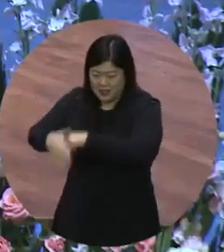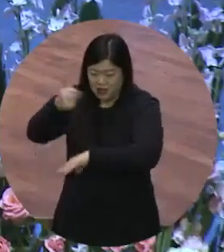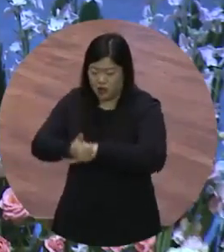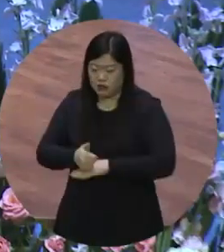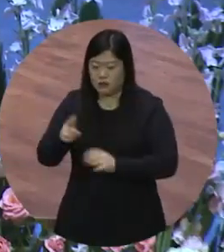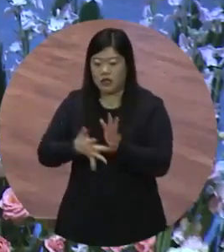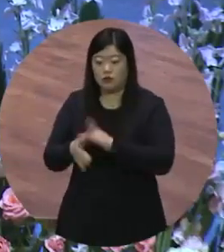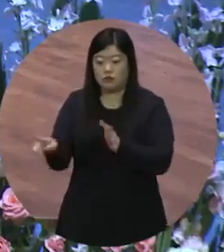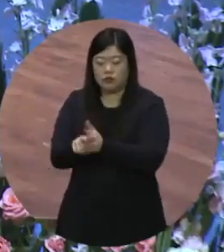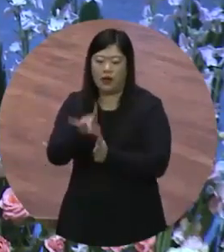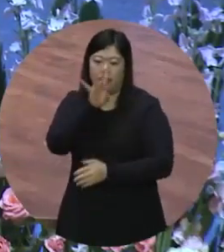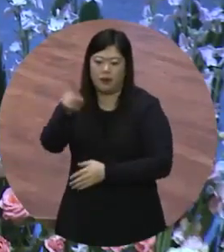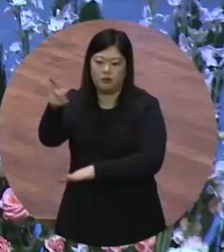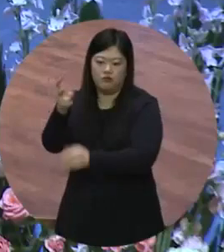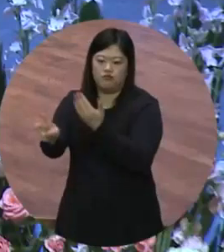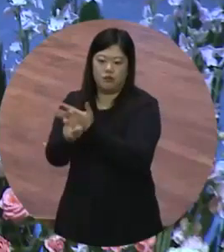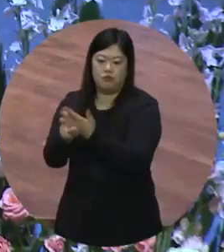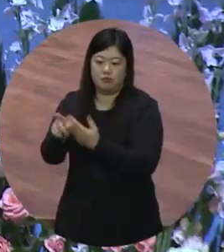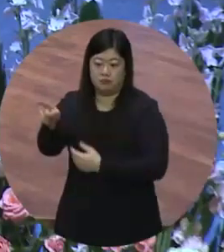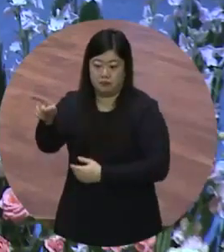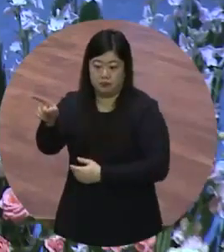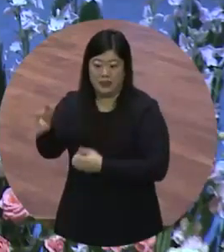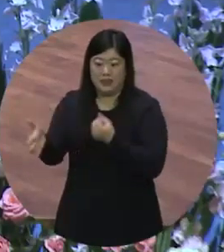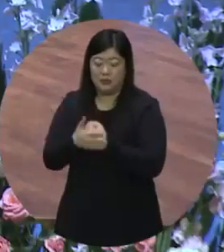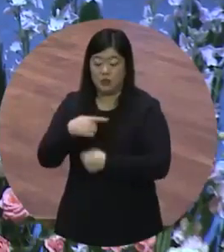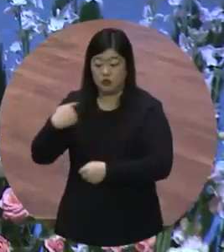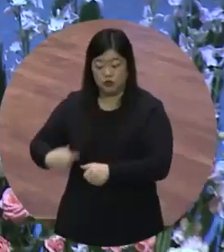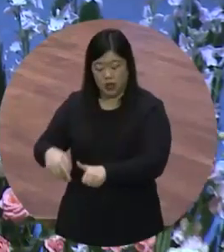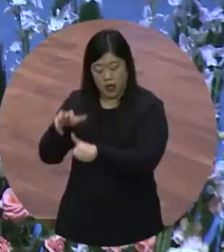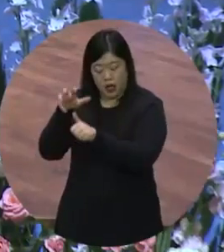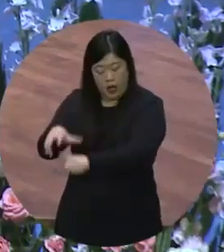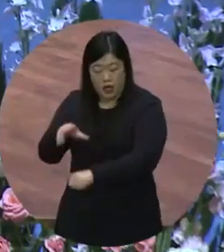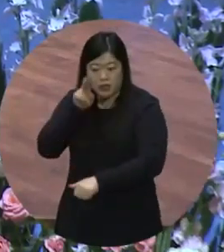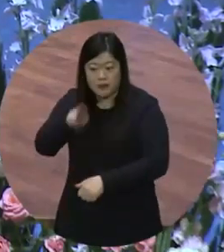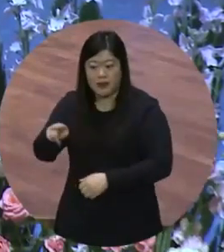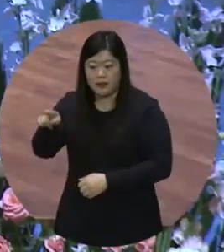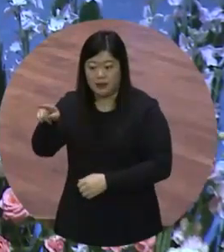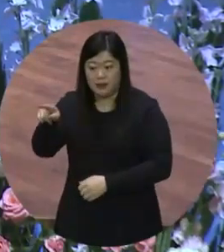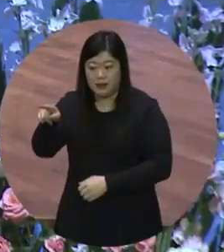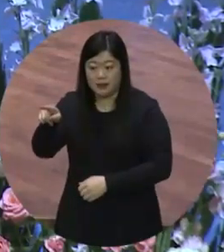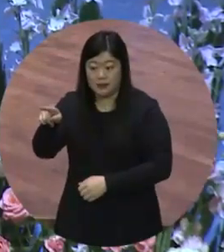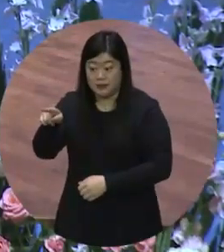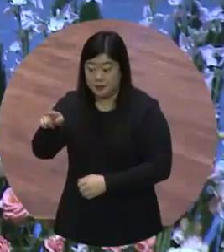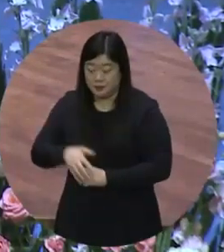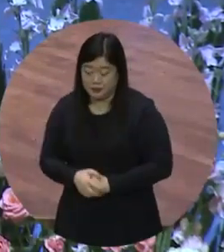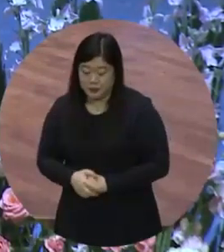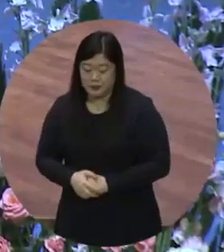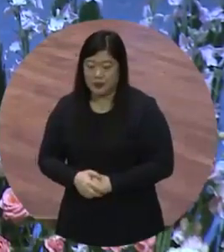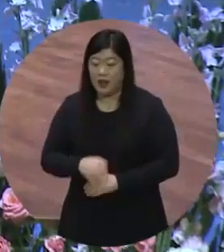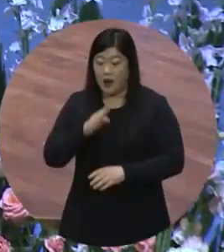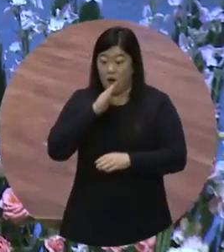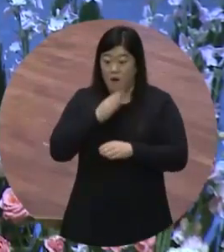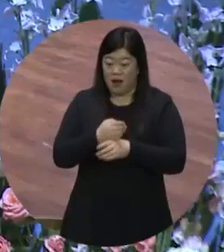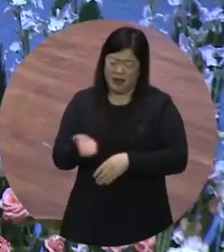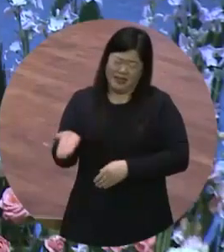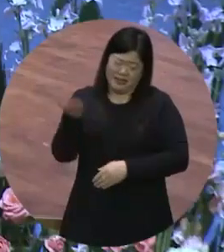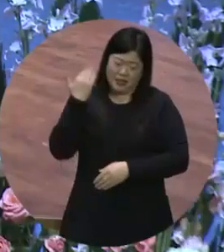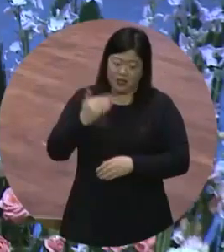돼. 그거에 지금, 그 사상. 자, 그런데 이 공산, 이 중국은요, 옛날부터